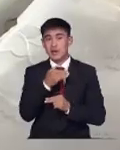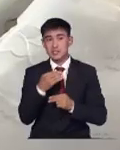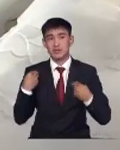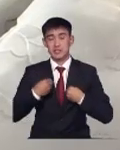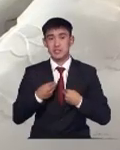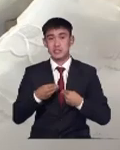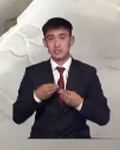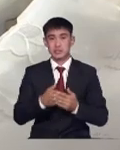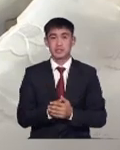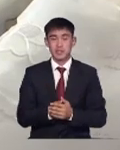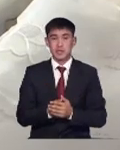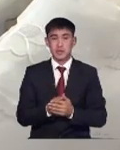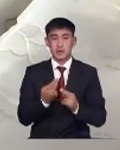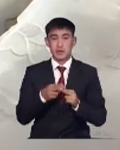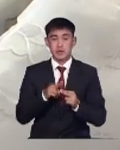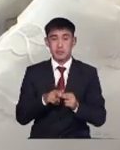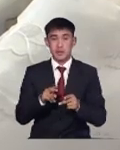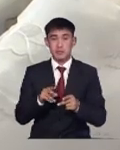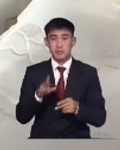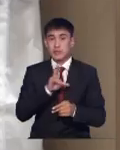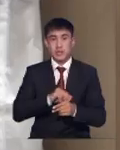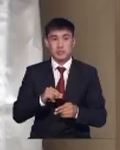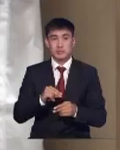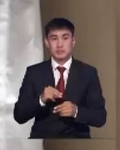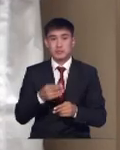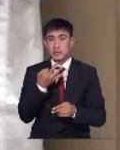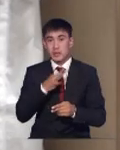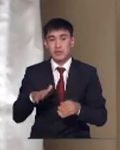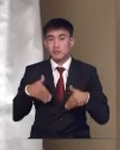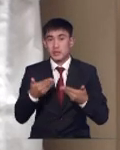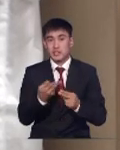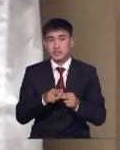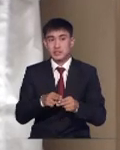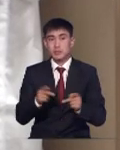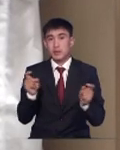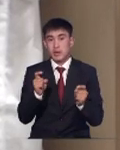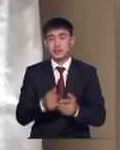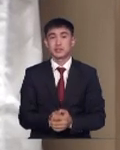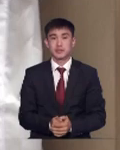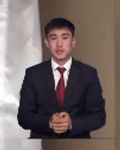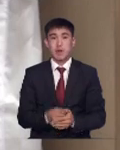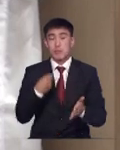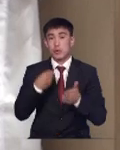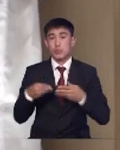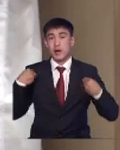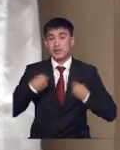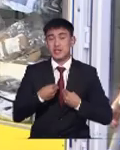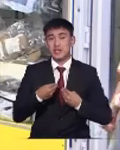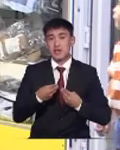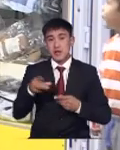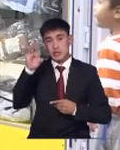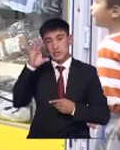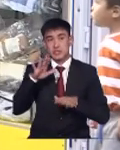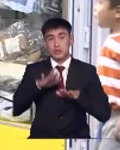одежды оставляет желать лучшего. Именно поэтому я не была удовлетворена предложениями, представленными в таких магазинах. При покупке одежды в менее